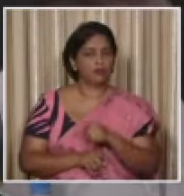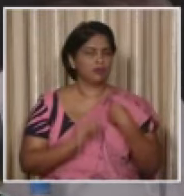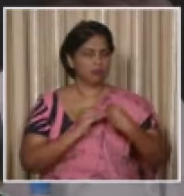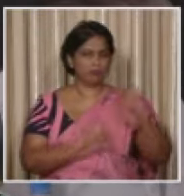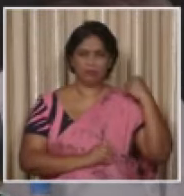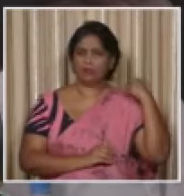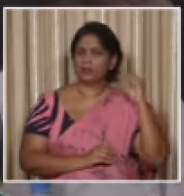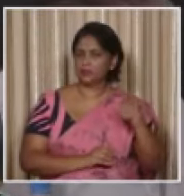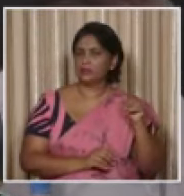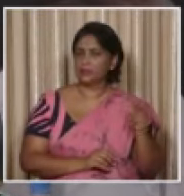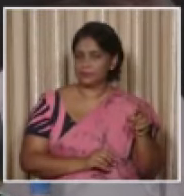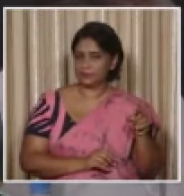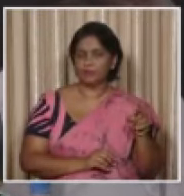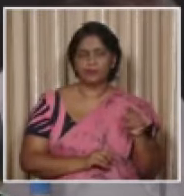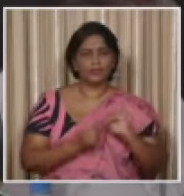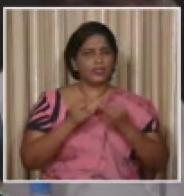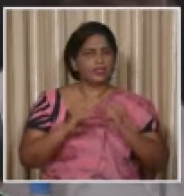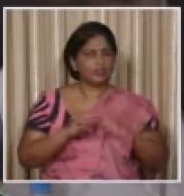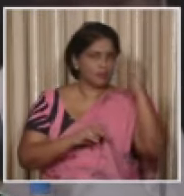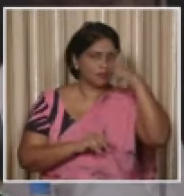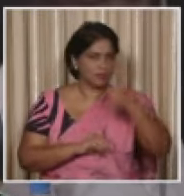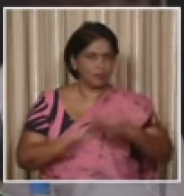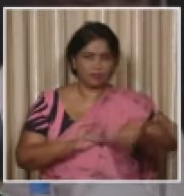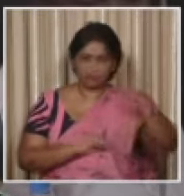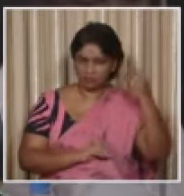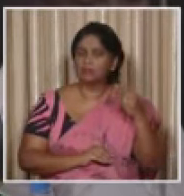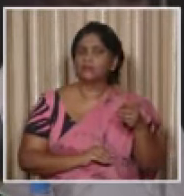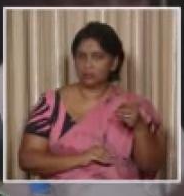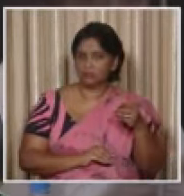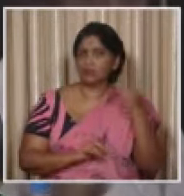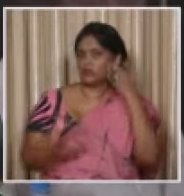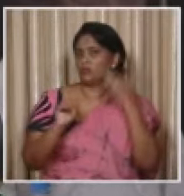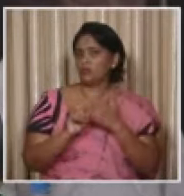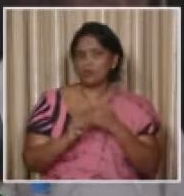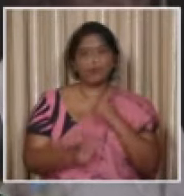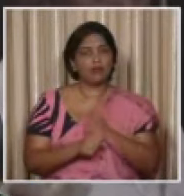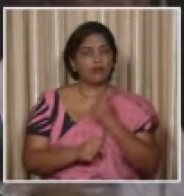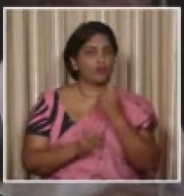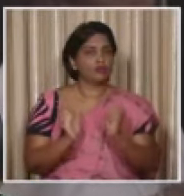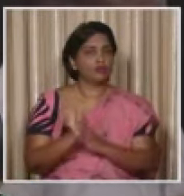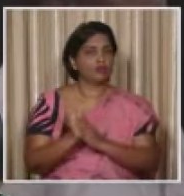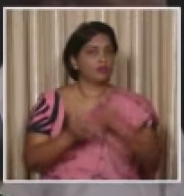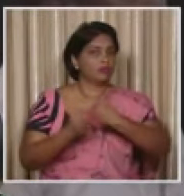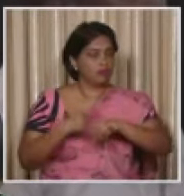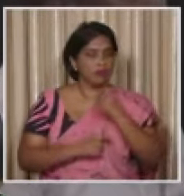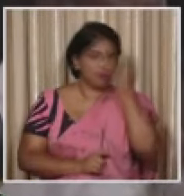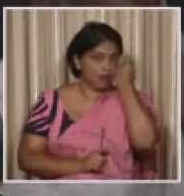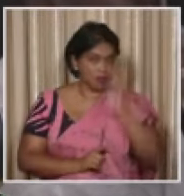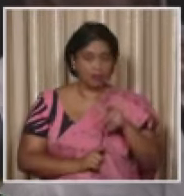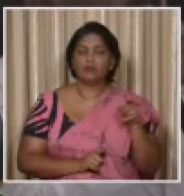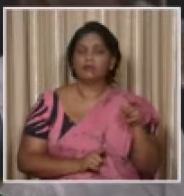මෑතක සිදුකර කාර්ය මණ්ඩල වැටු වැඩි කිරීම වැටු වැඩිවීම සම්බන්ධයෙන් රජයේ මුදල් කාර්ක සභාවේ මතය